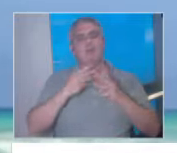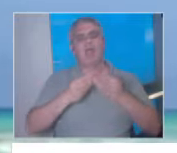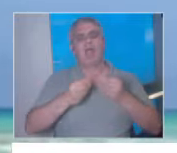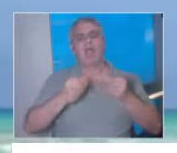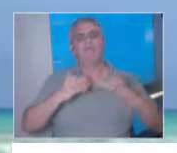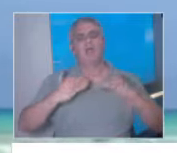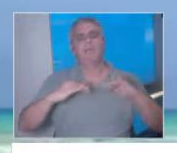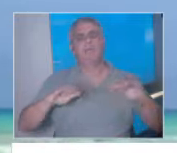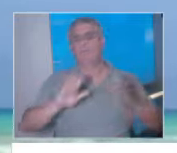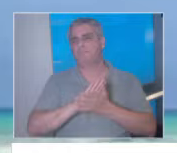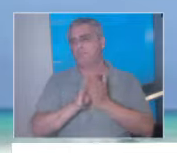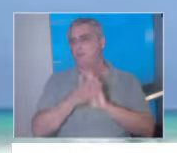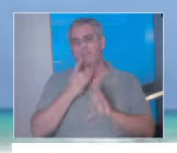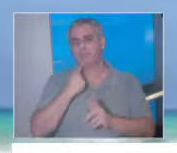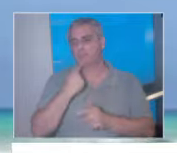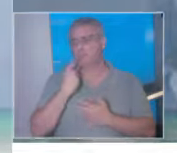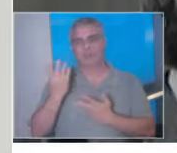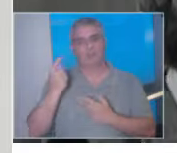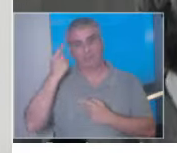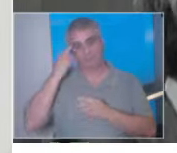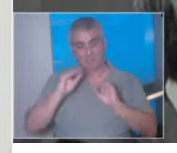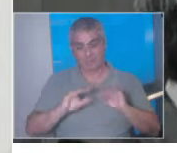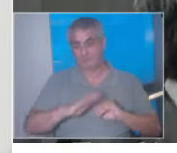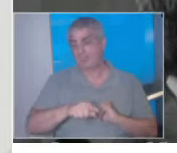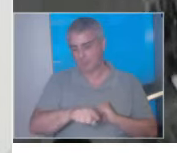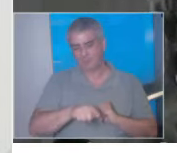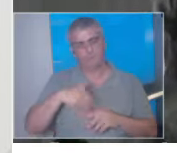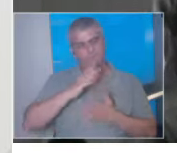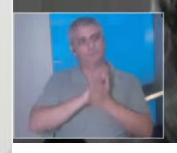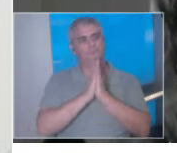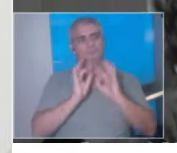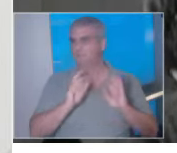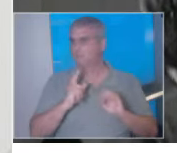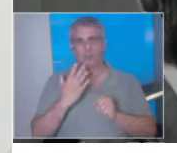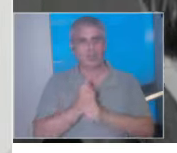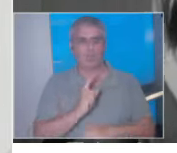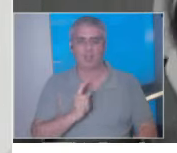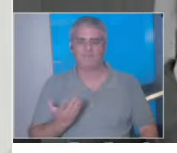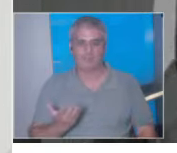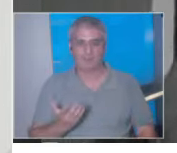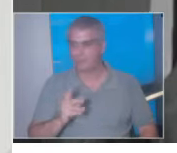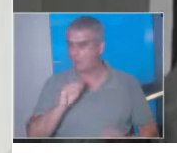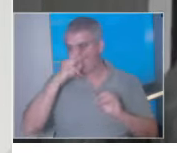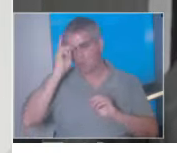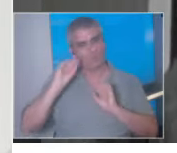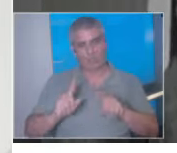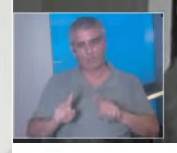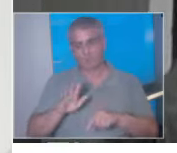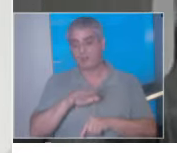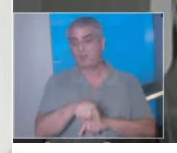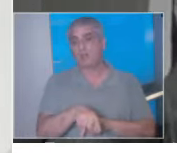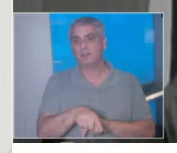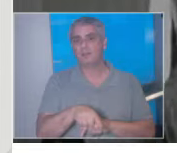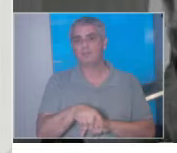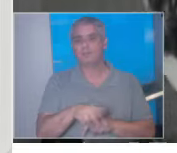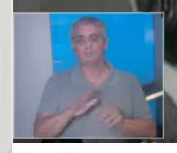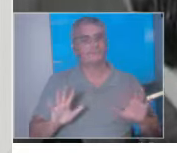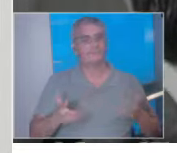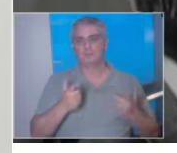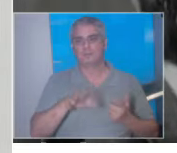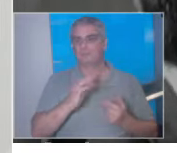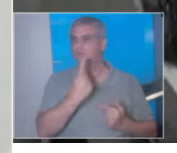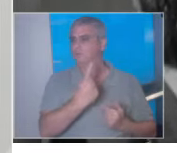בן גוריון, זה אבק מדבר. כן. חשבו ילמדו את הילדים והכל יהיה בסדר, זה לא עבד. כן. לא לימדו את ההורים, ולכן הילדים מהר